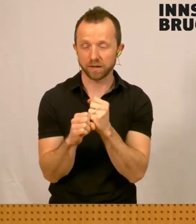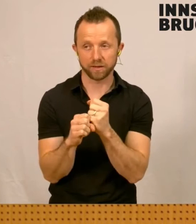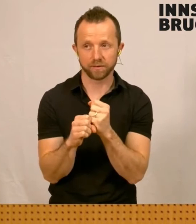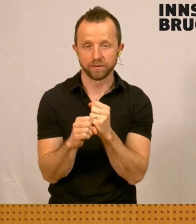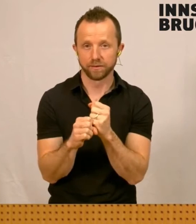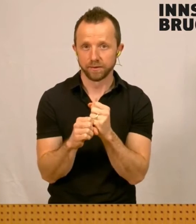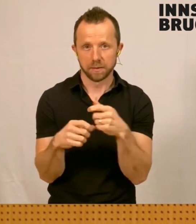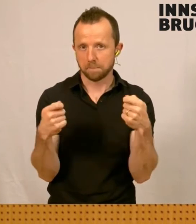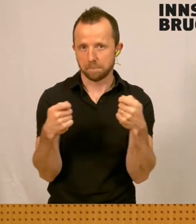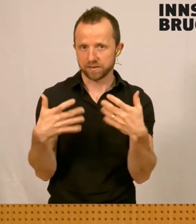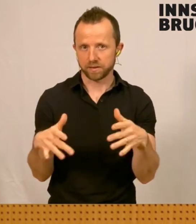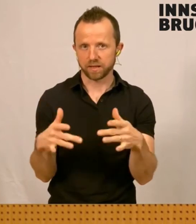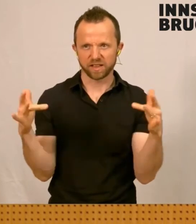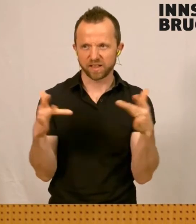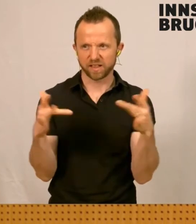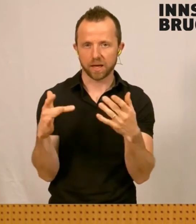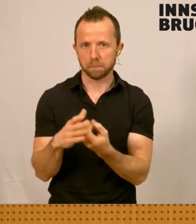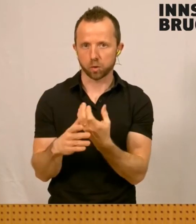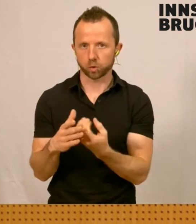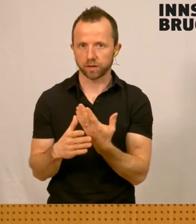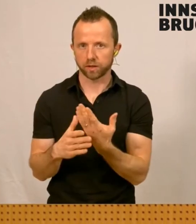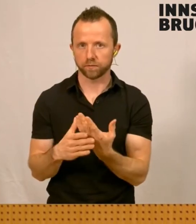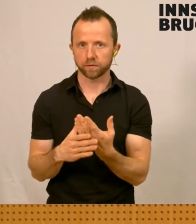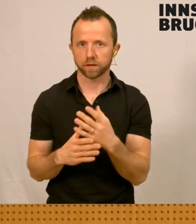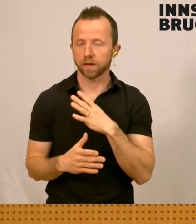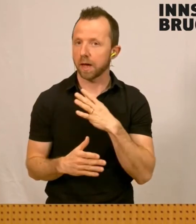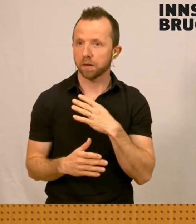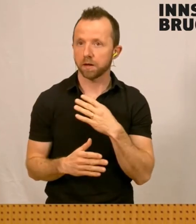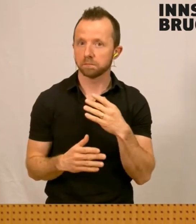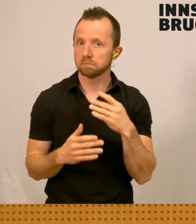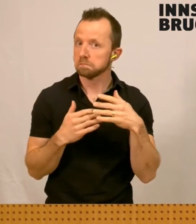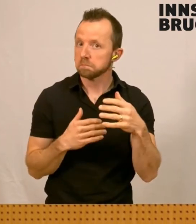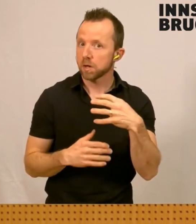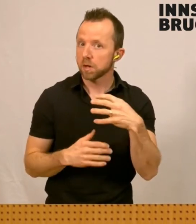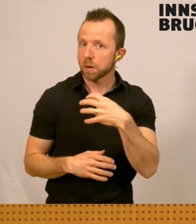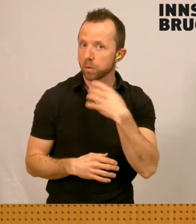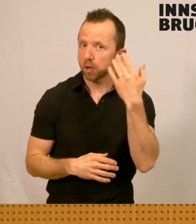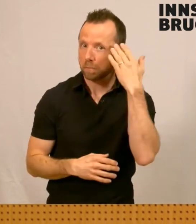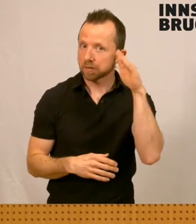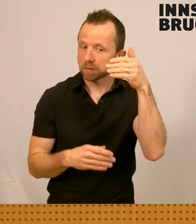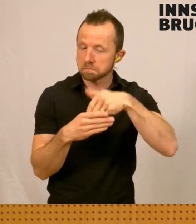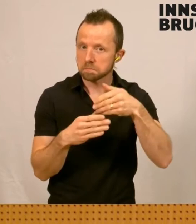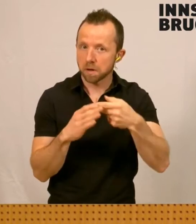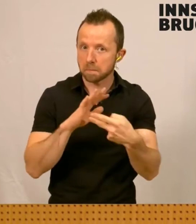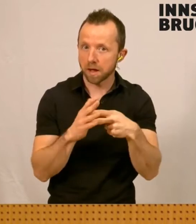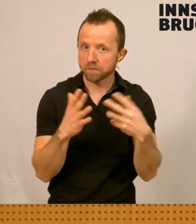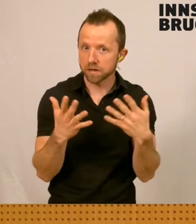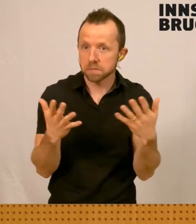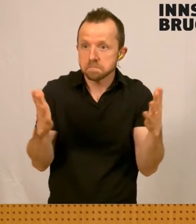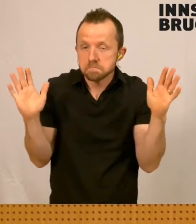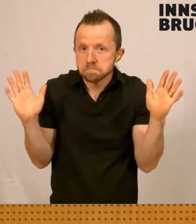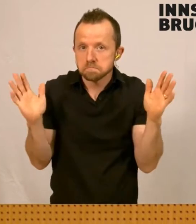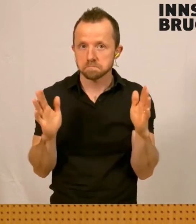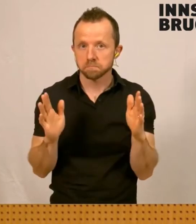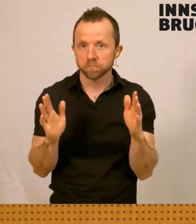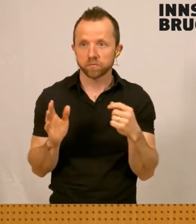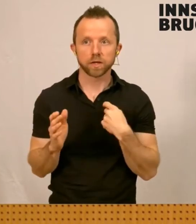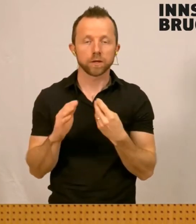könnten. Doch was auch immer Herr Bürgermeister vorhat, beziehungsweise mit